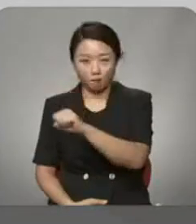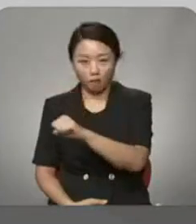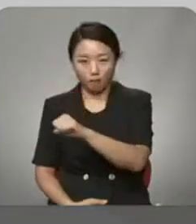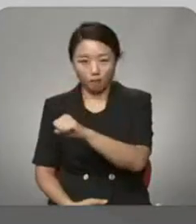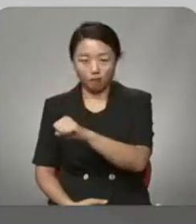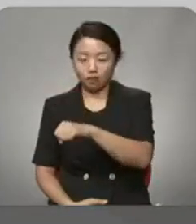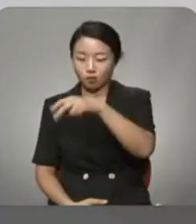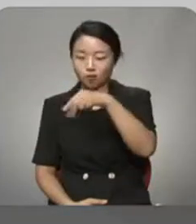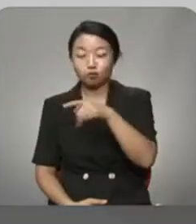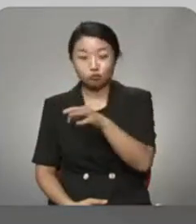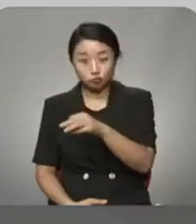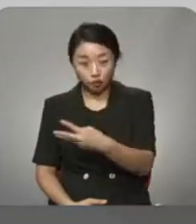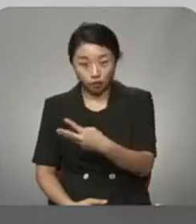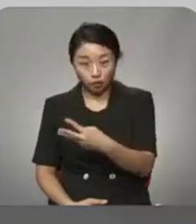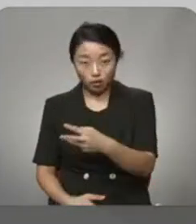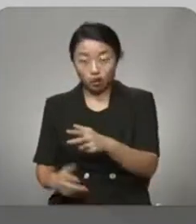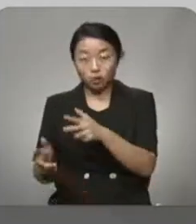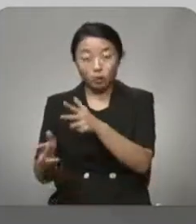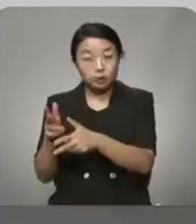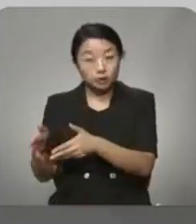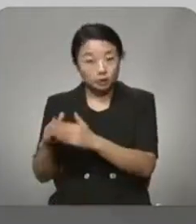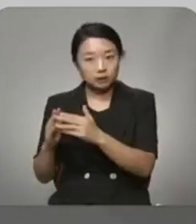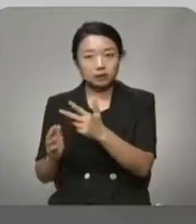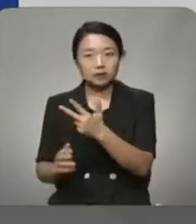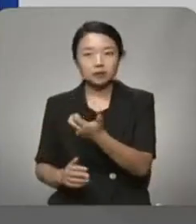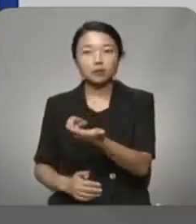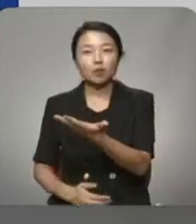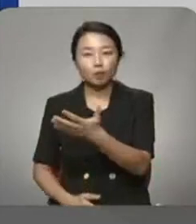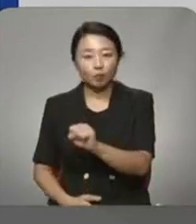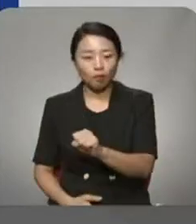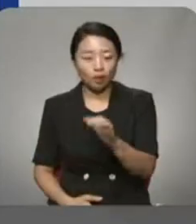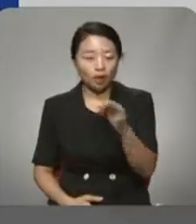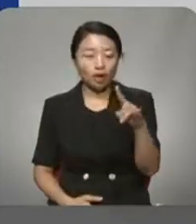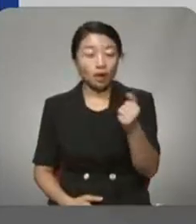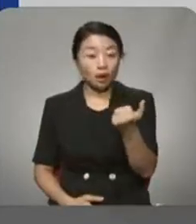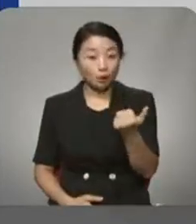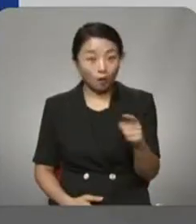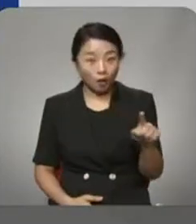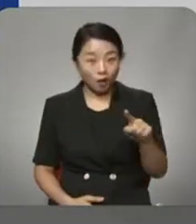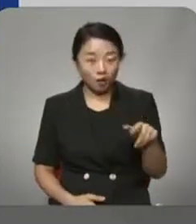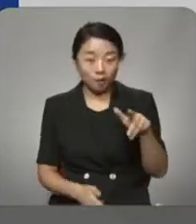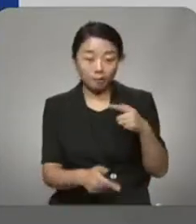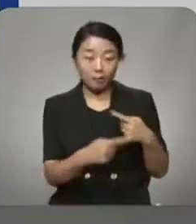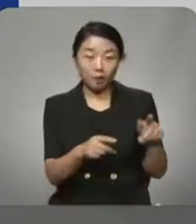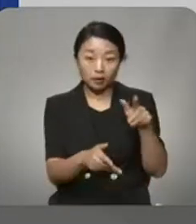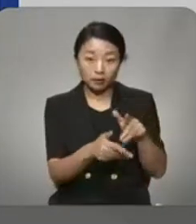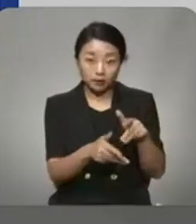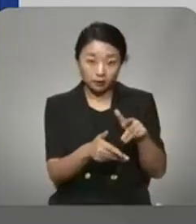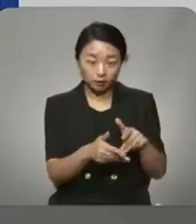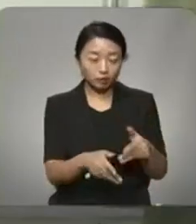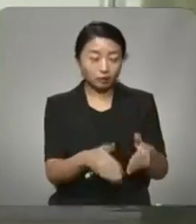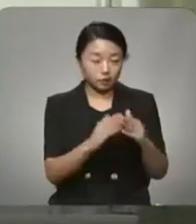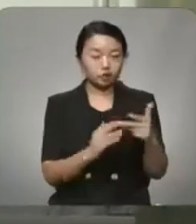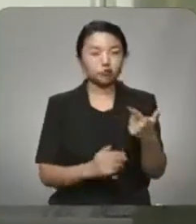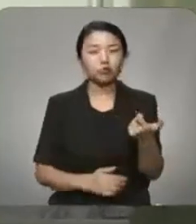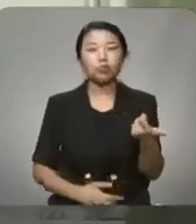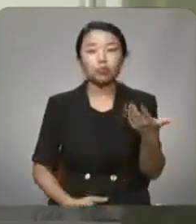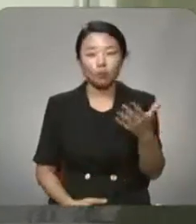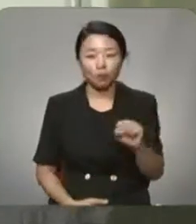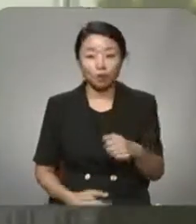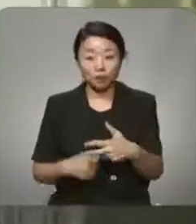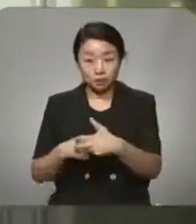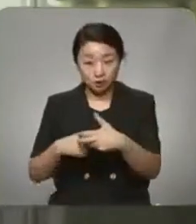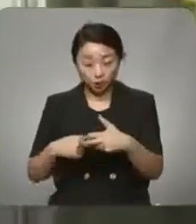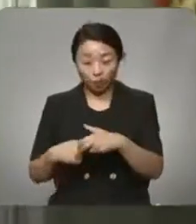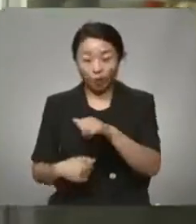확보했습니다. 수열에너지 융복합 클러스터 75억, 액화수소 신뢰성 평가센터 65억 원입니다. 의료